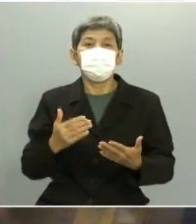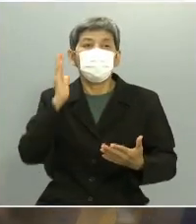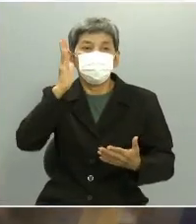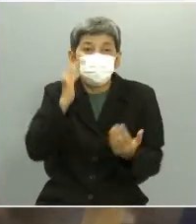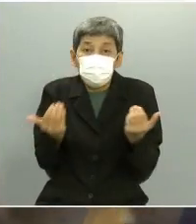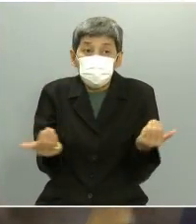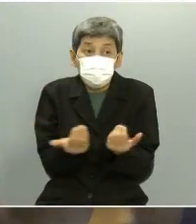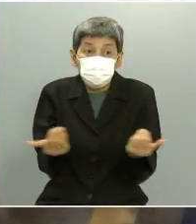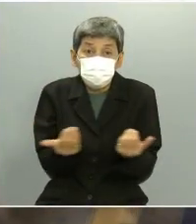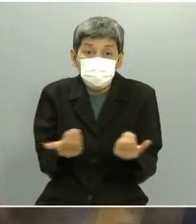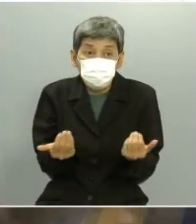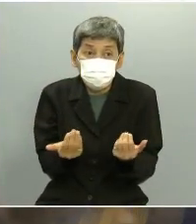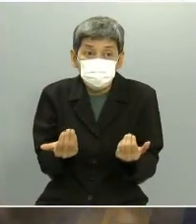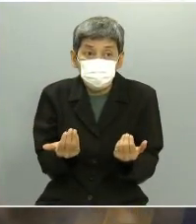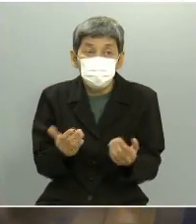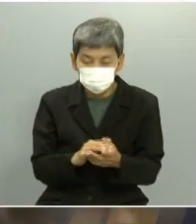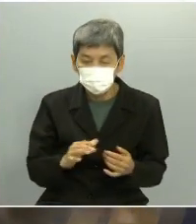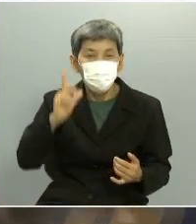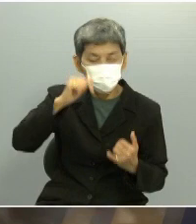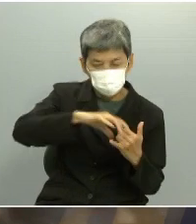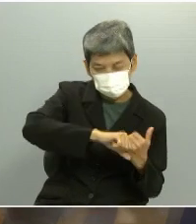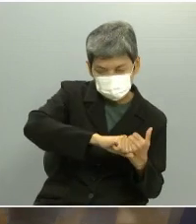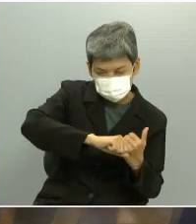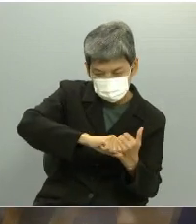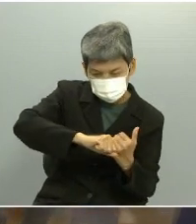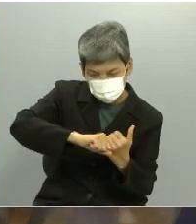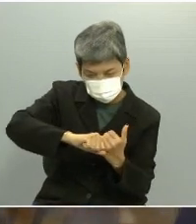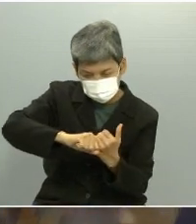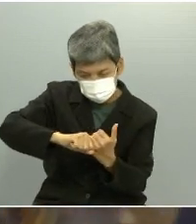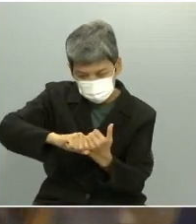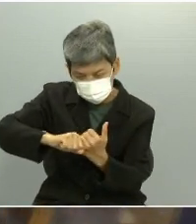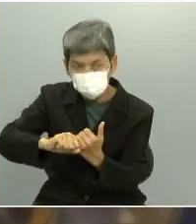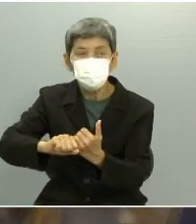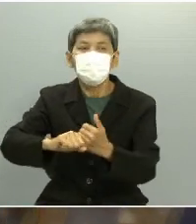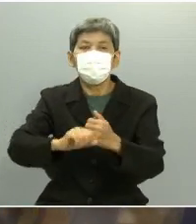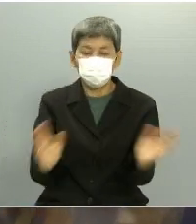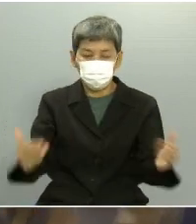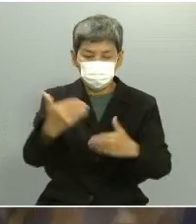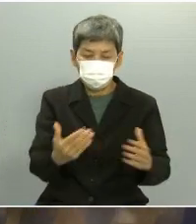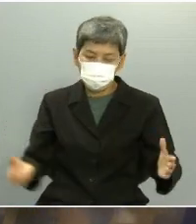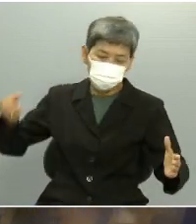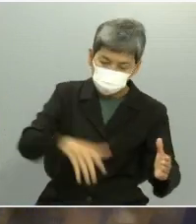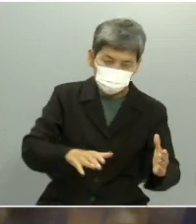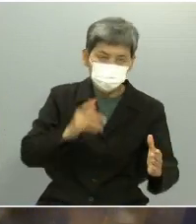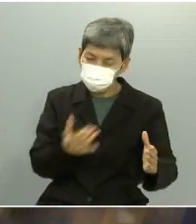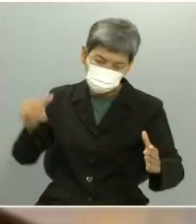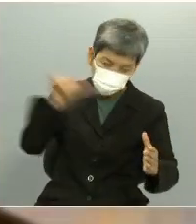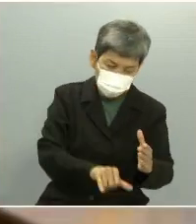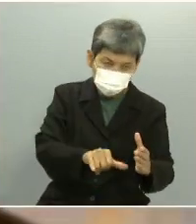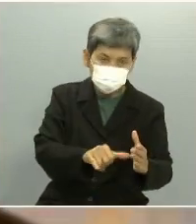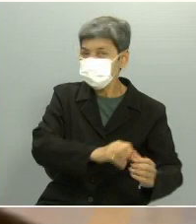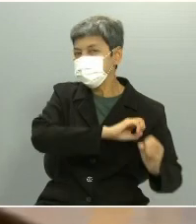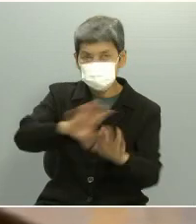ายนายณัฐวุฒิลากศพแม่ออกมาหน้าบ้านเตรียมจะใส่กล่องพลาสติกหวังจะเอาร่างแม่ยัดใส่กล่องแล้วเอา